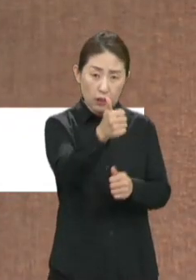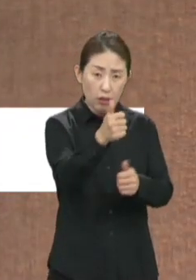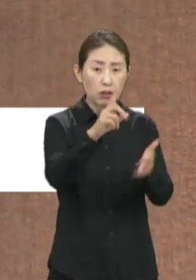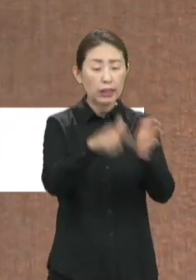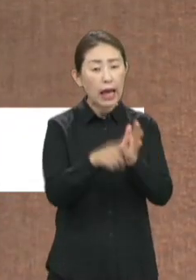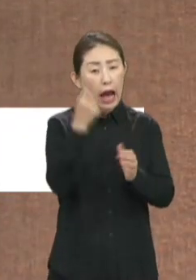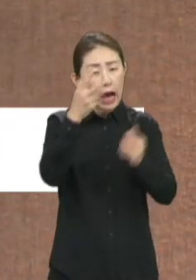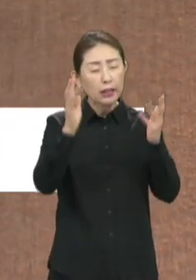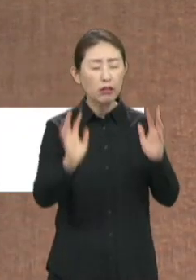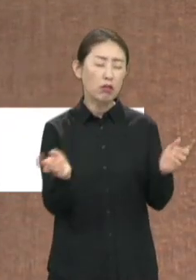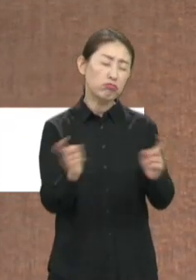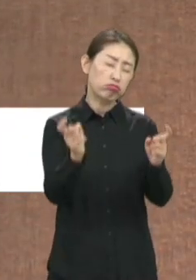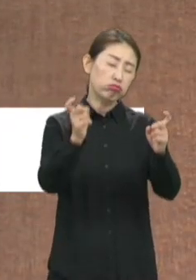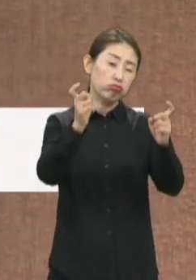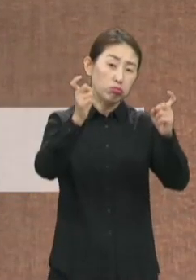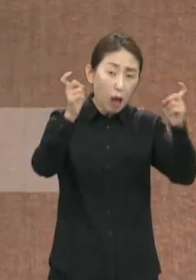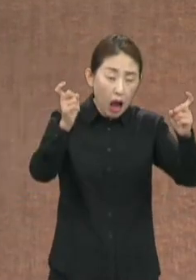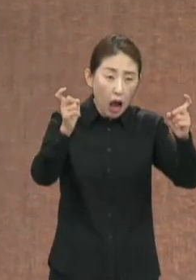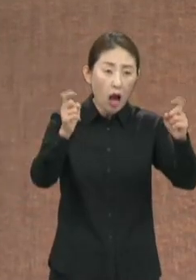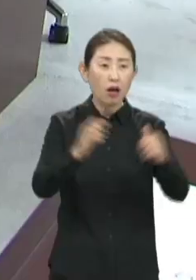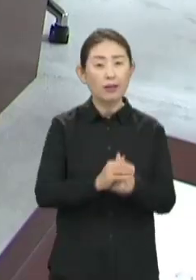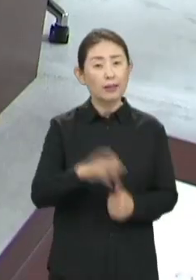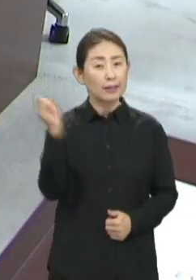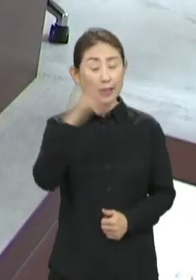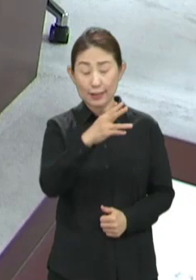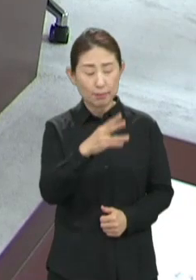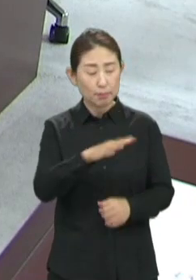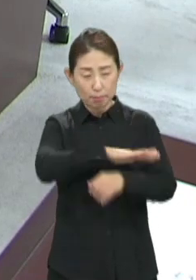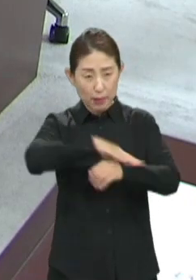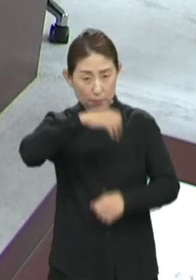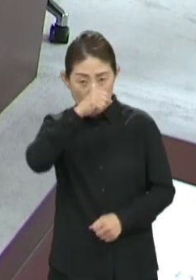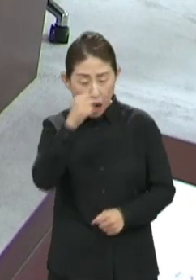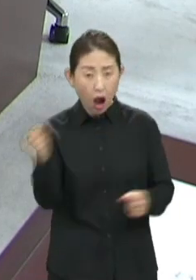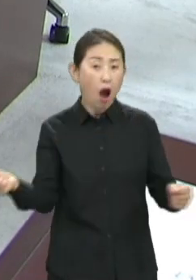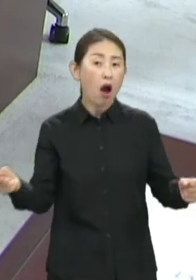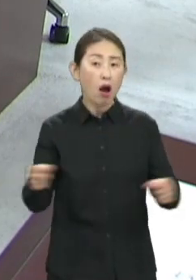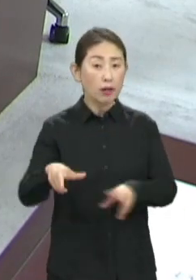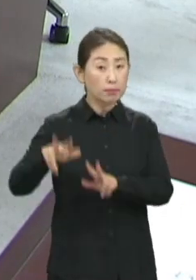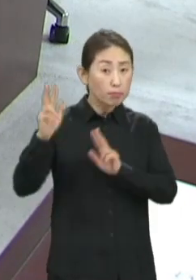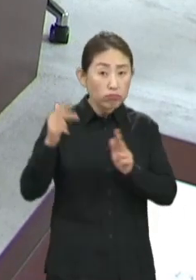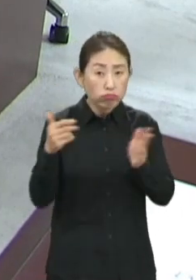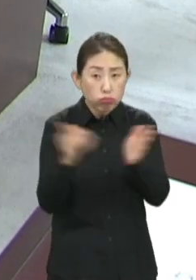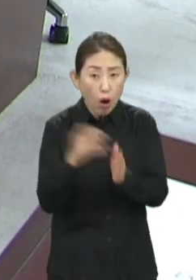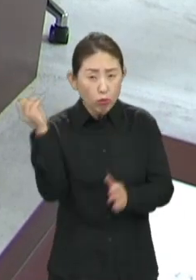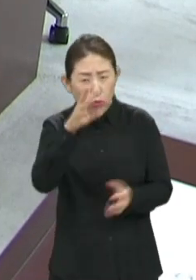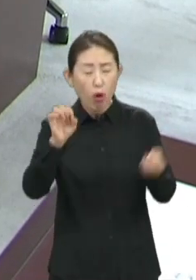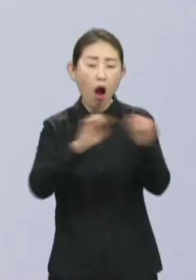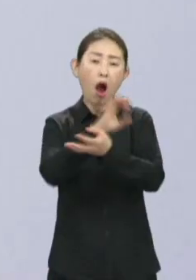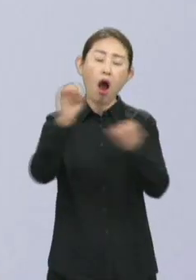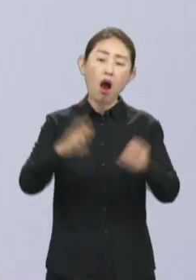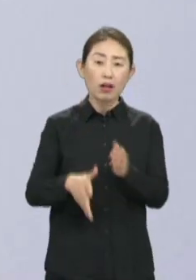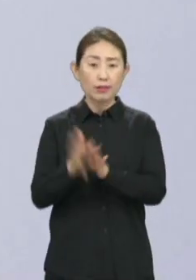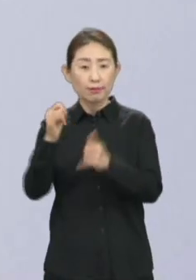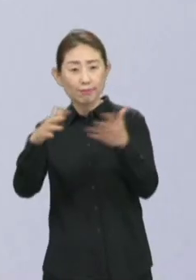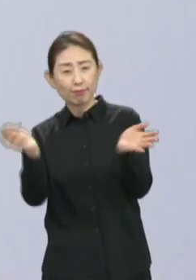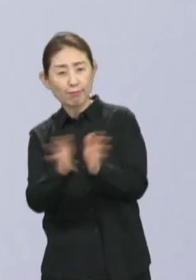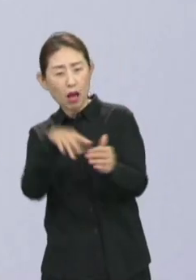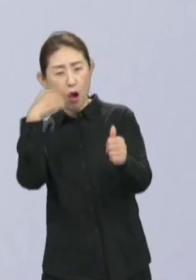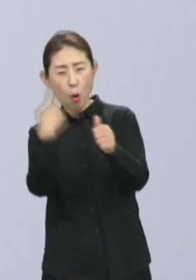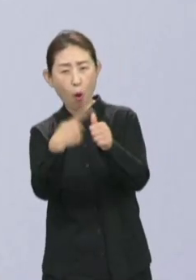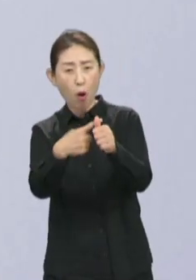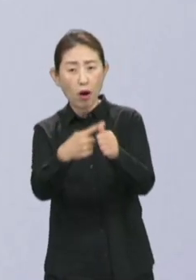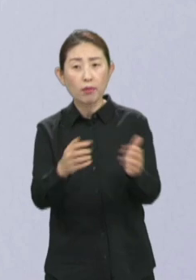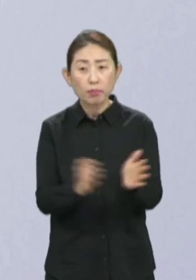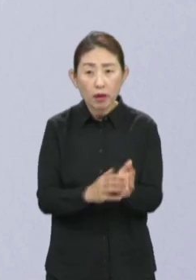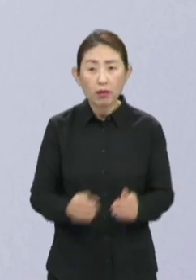달 넘게 갈등을 빚은 뒤 재발 방지를 약속했던 만큼 비판의 목소리가 더욱 커지고 있습니다. 지금 협상이